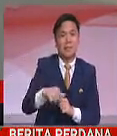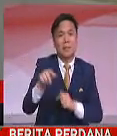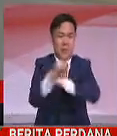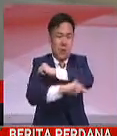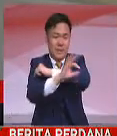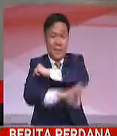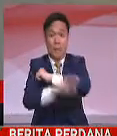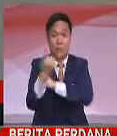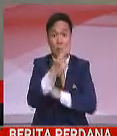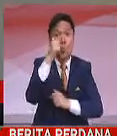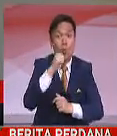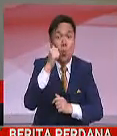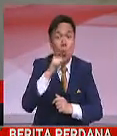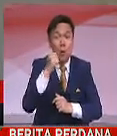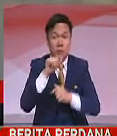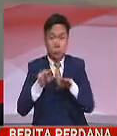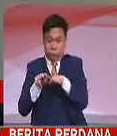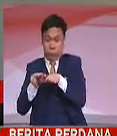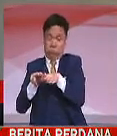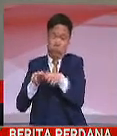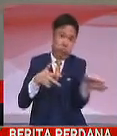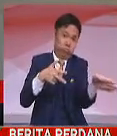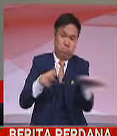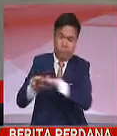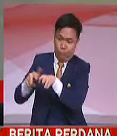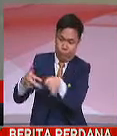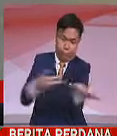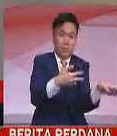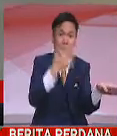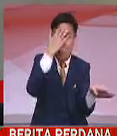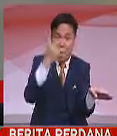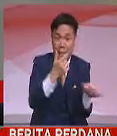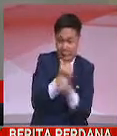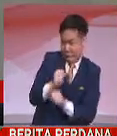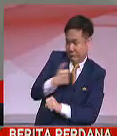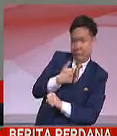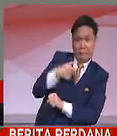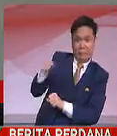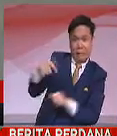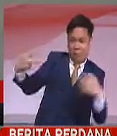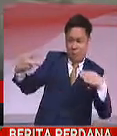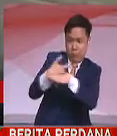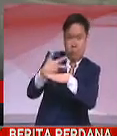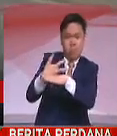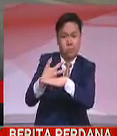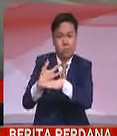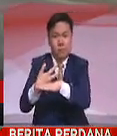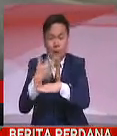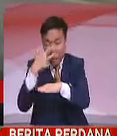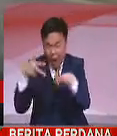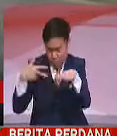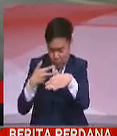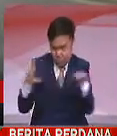Sembilan. Seorang wanita sempat melakukan aksi drift di jalan raya demi menyelamatkan diri daripada bertembung dengan sebuah kereta di